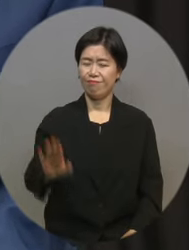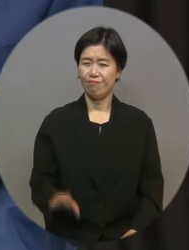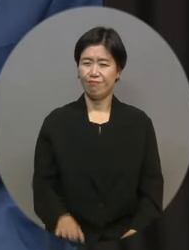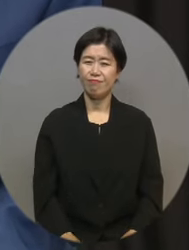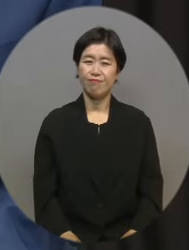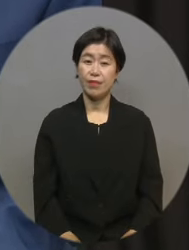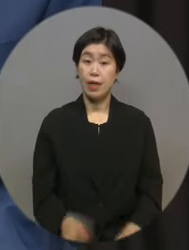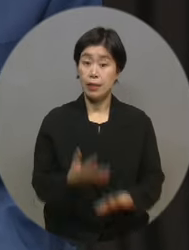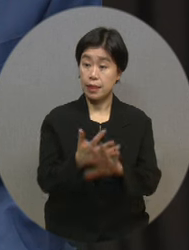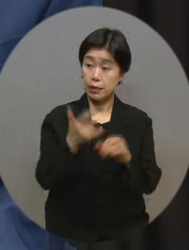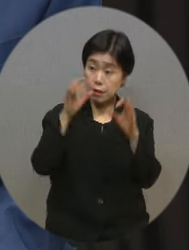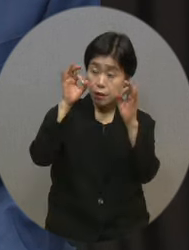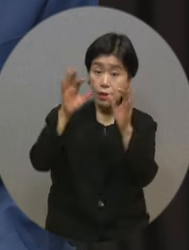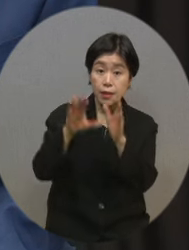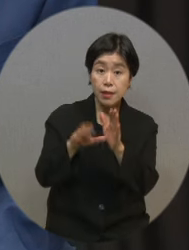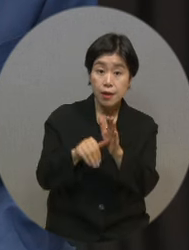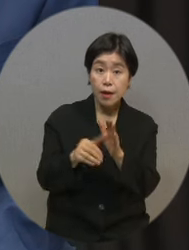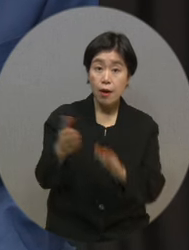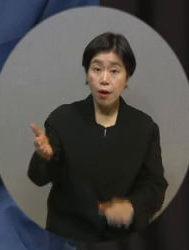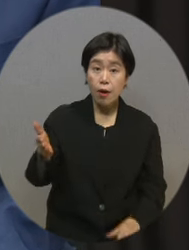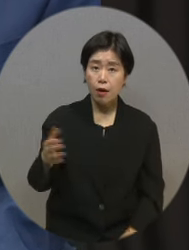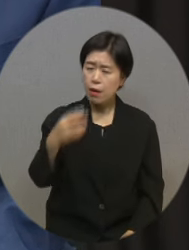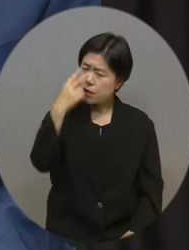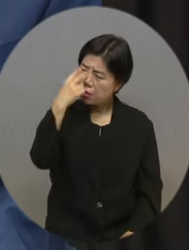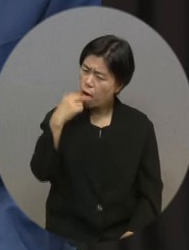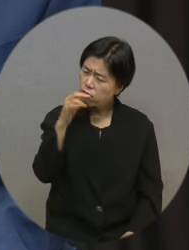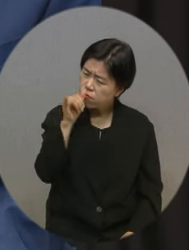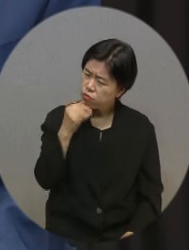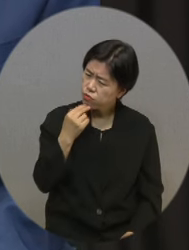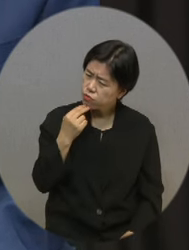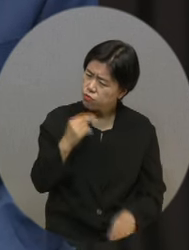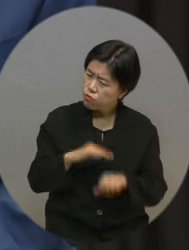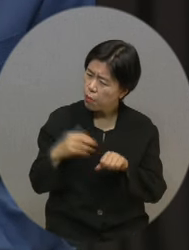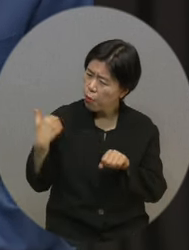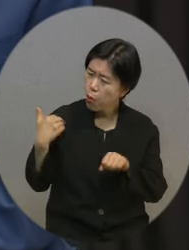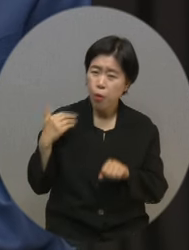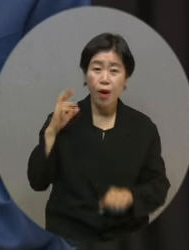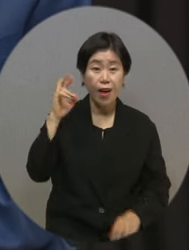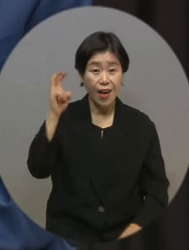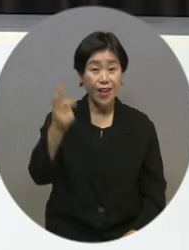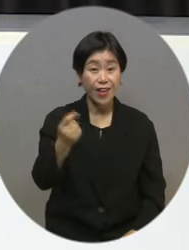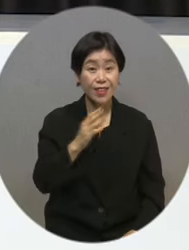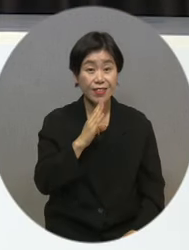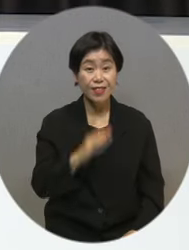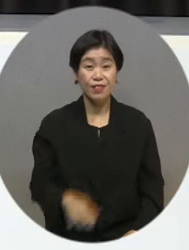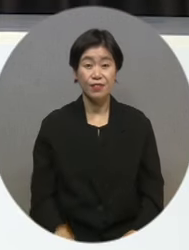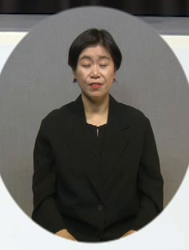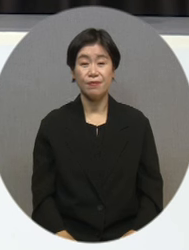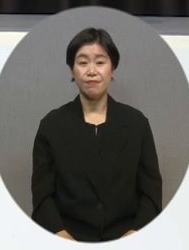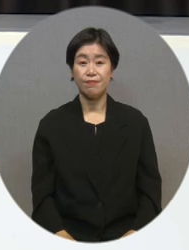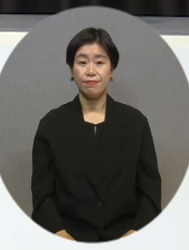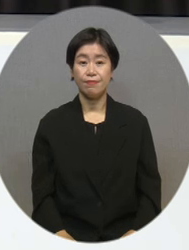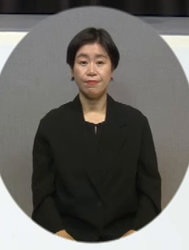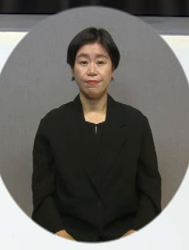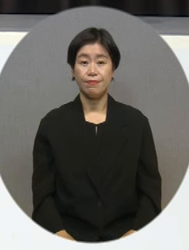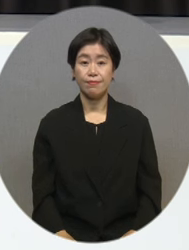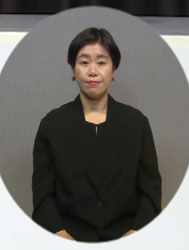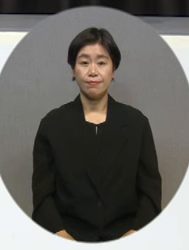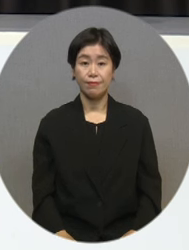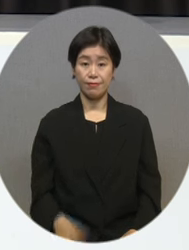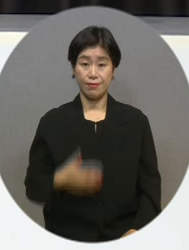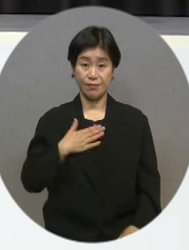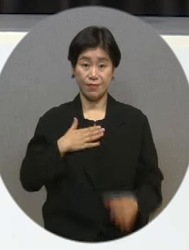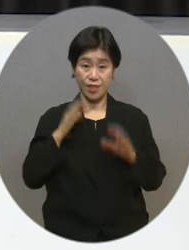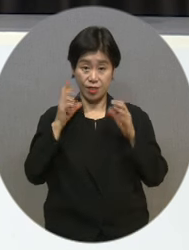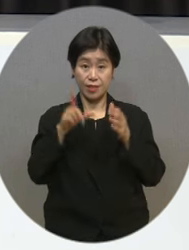이렇게 뵈면 모르실 거예요. 그런 장애가 있으신지. 그러니까 어렸을 적에는